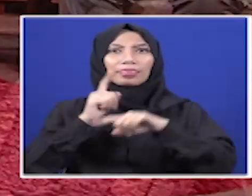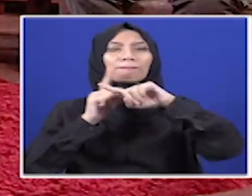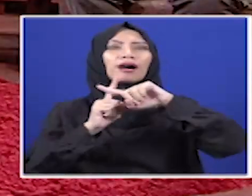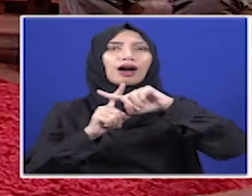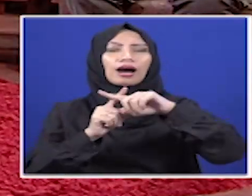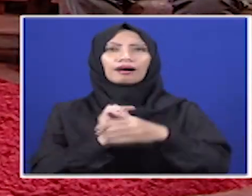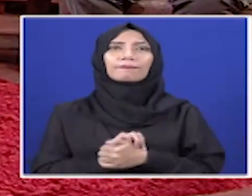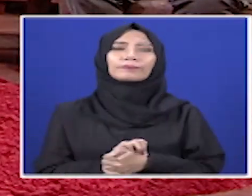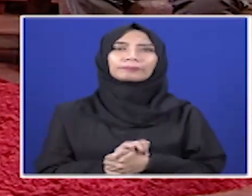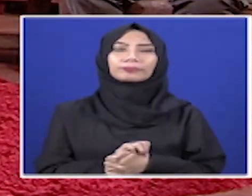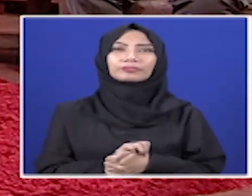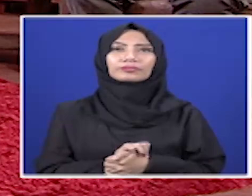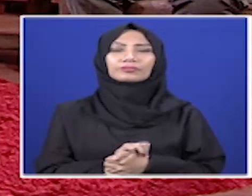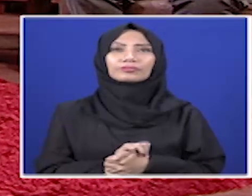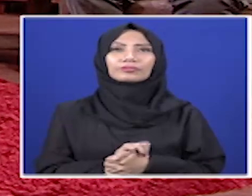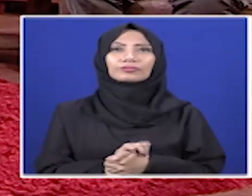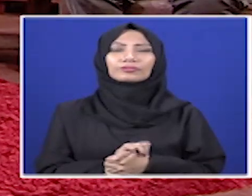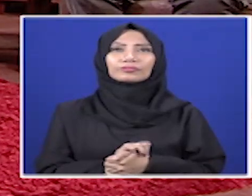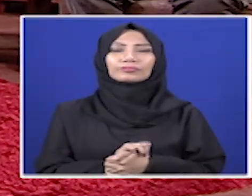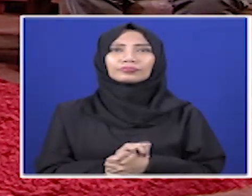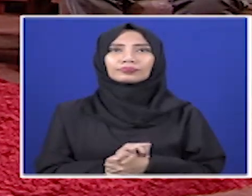melindungkan makanya kan kita harus